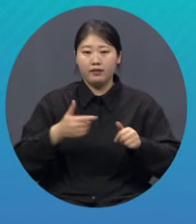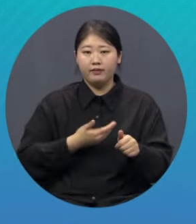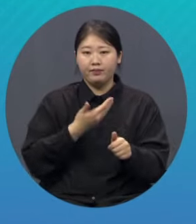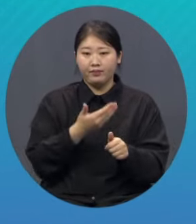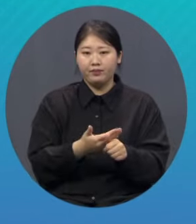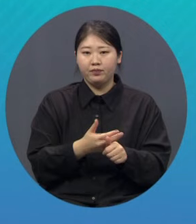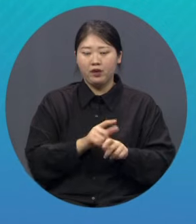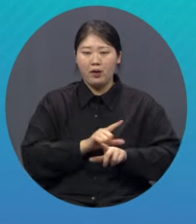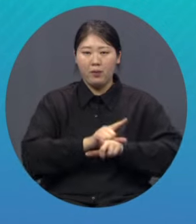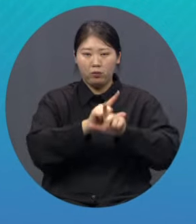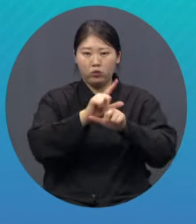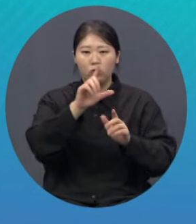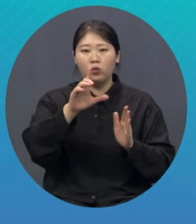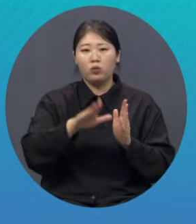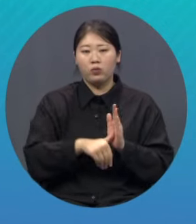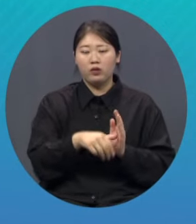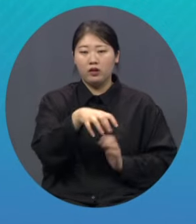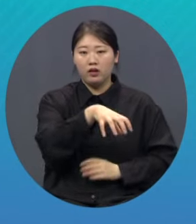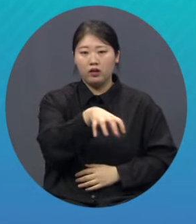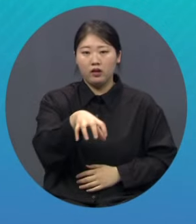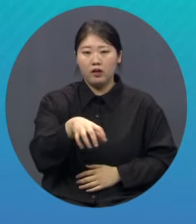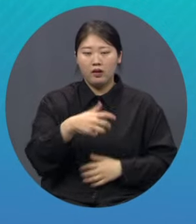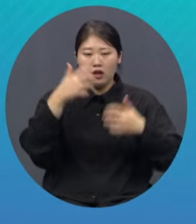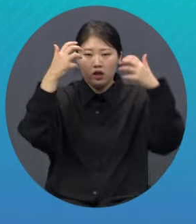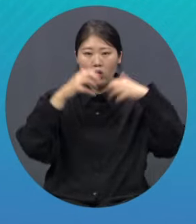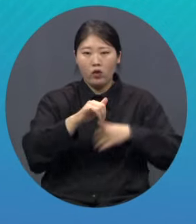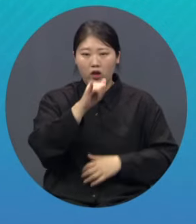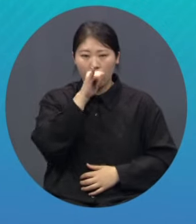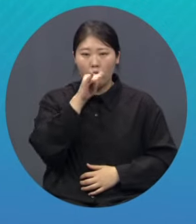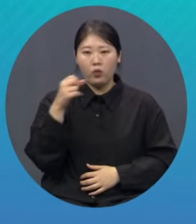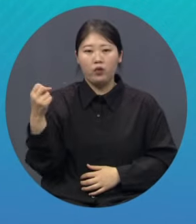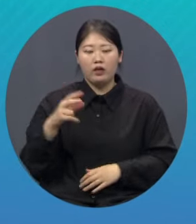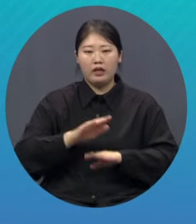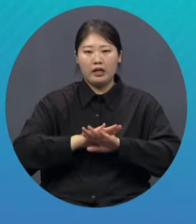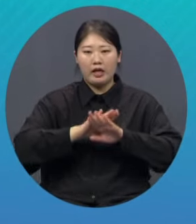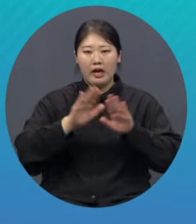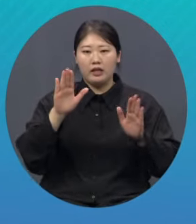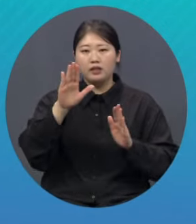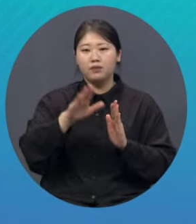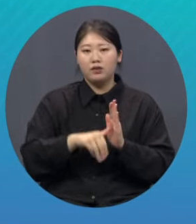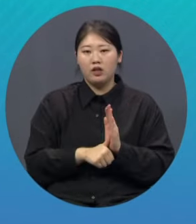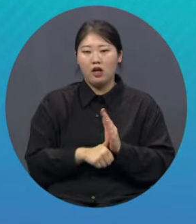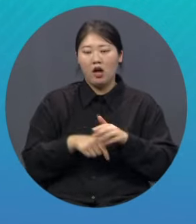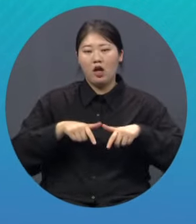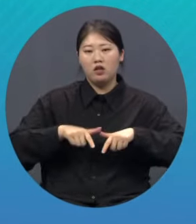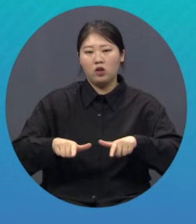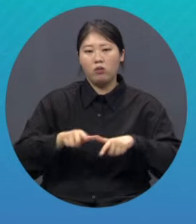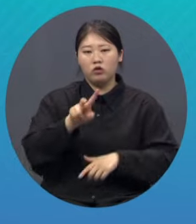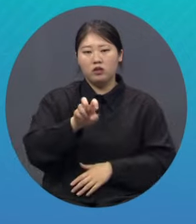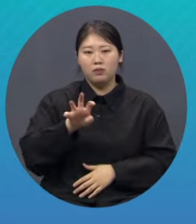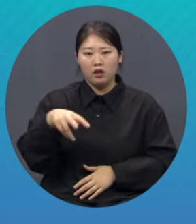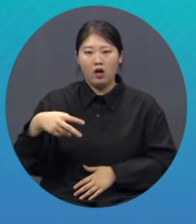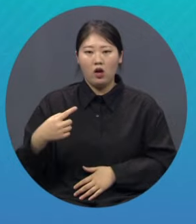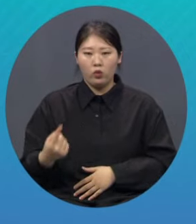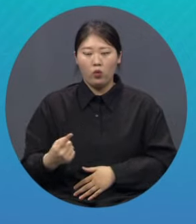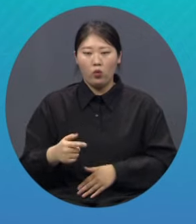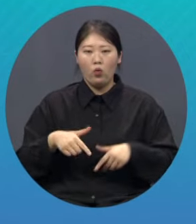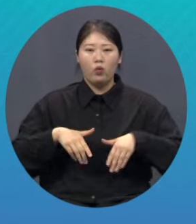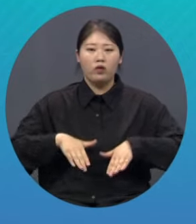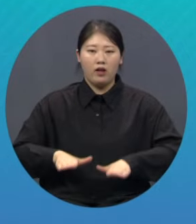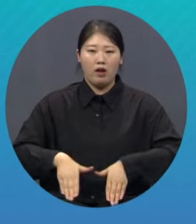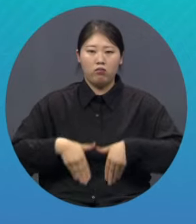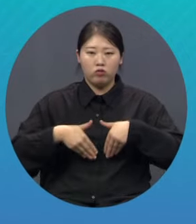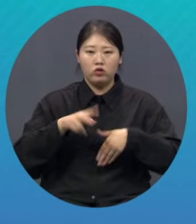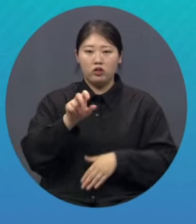해안 지역은 열대야가 이어지겠는데요 내일 아침 최저 기온 북부 지역 26도 서부지역 24도 남부지역 25도로